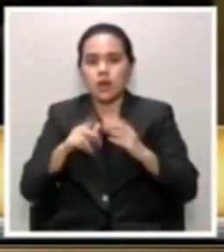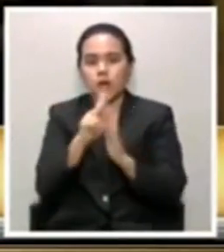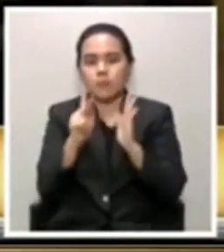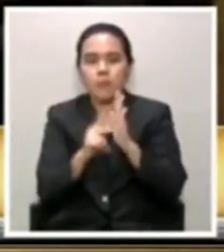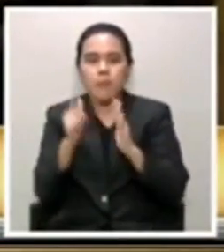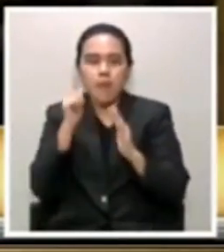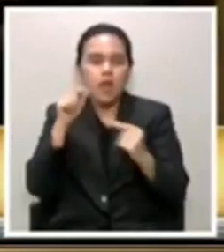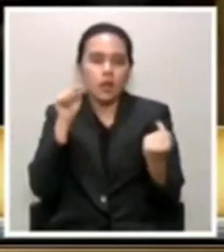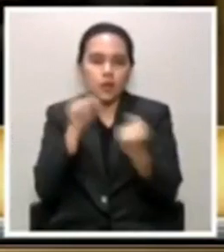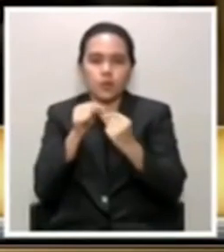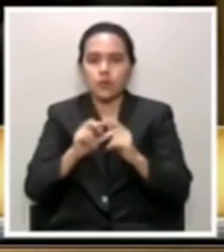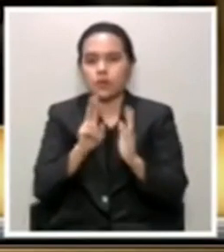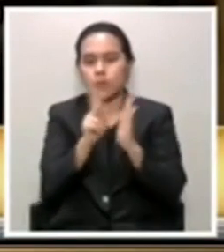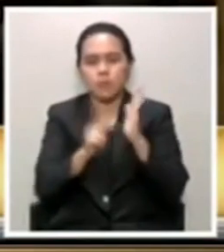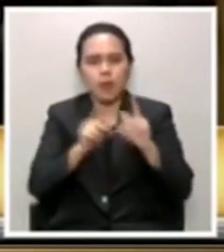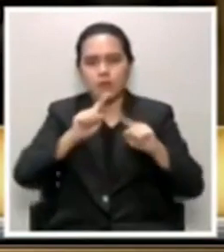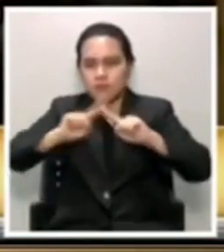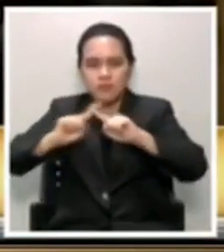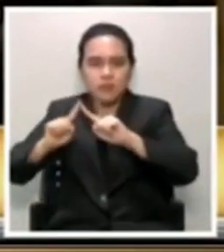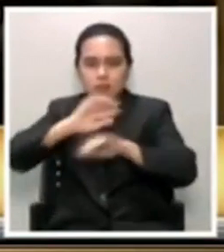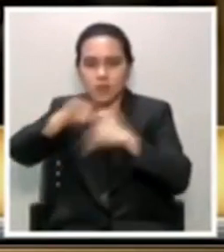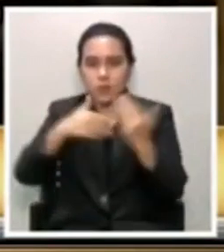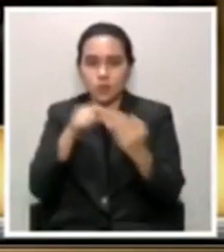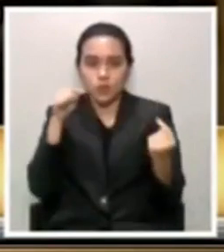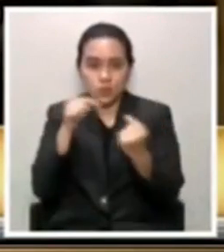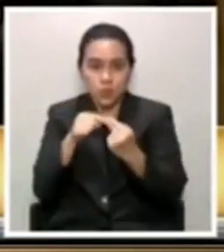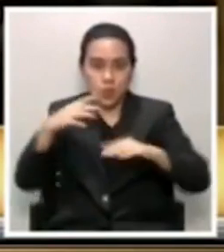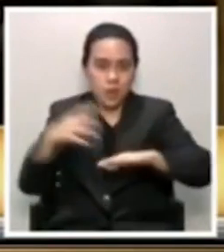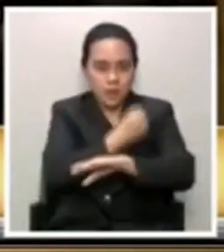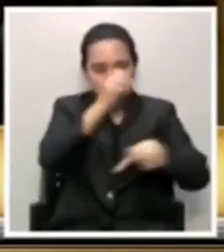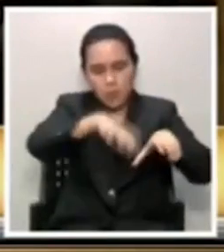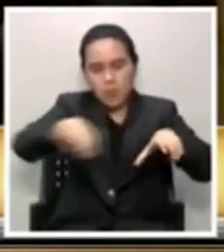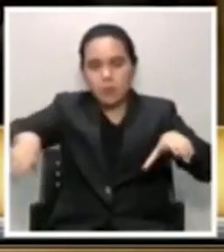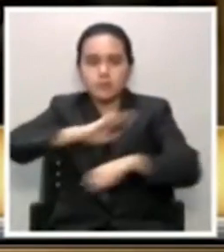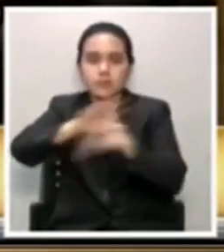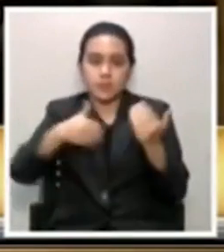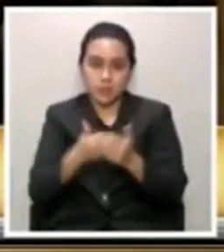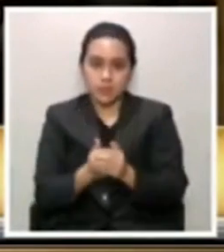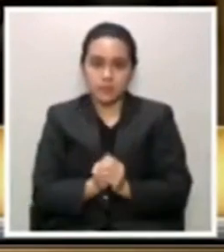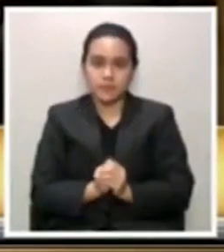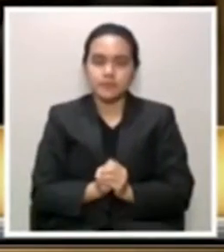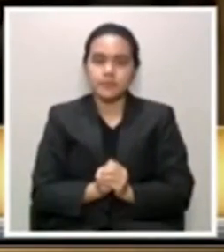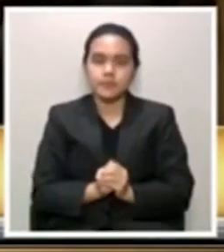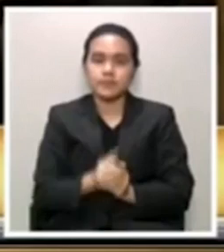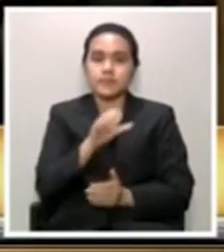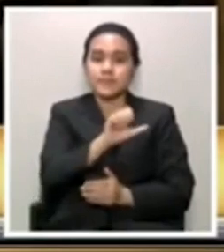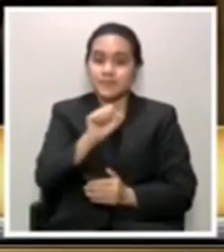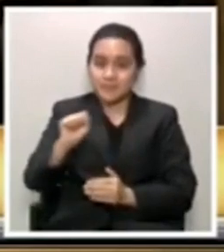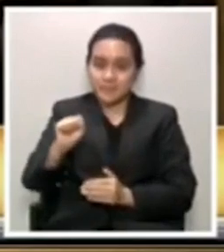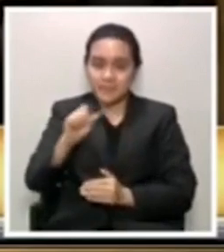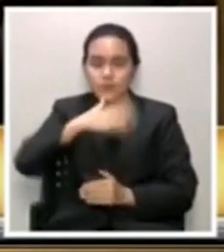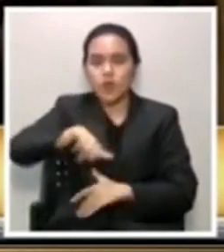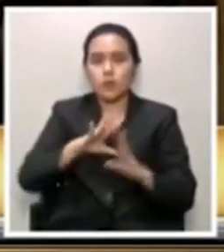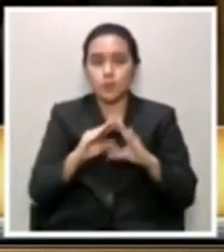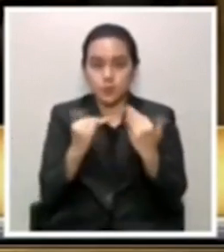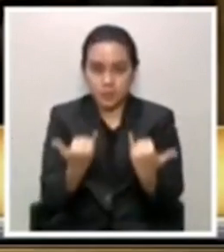ปวงเป็นรากฐานของการเกิดขึ้นของสถาบันการเมืองทั้งหมดพูดกันง่ายๆคือสภาผู้แทนราษฎรที่พวกเราประชุมอยู่นี้ไม่